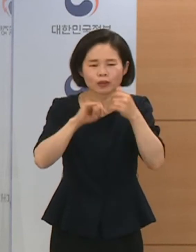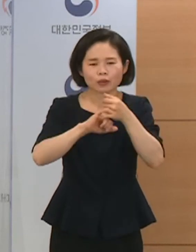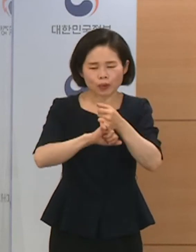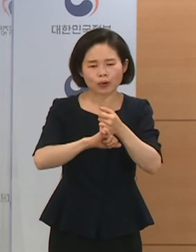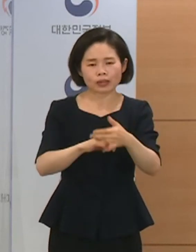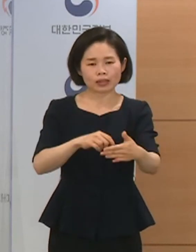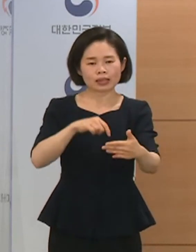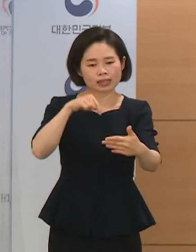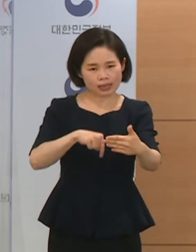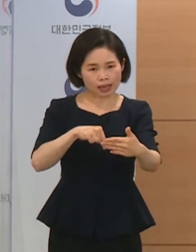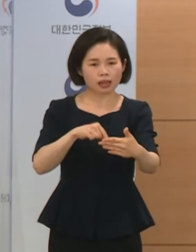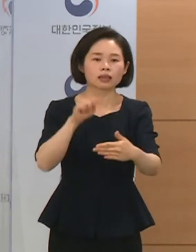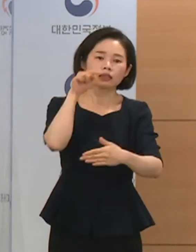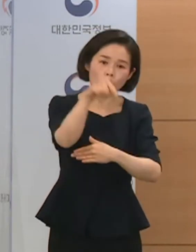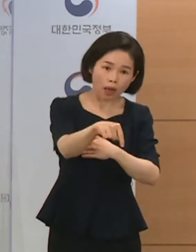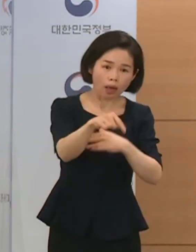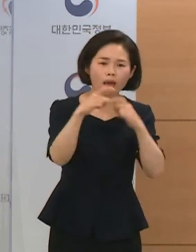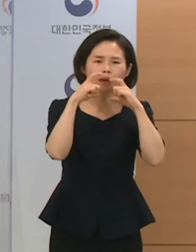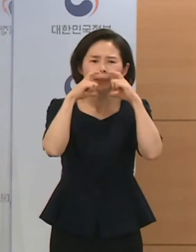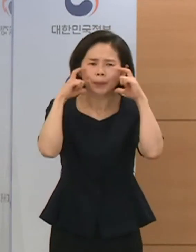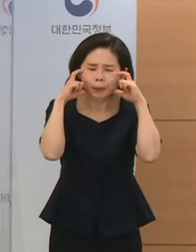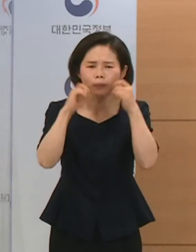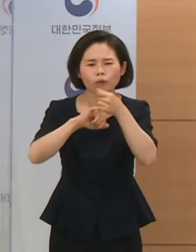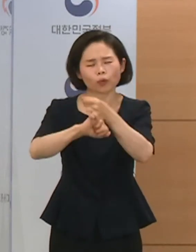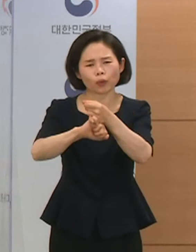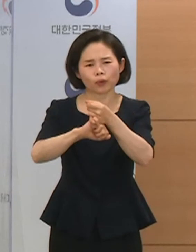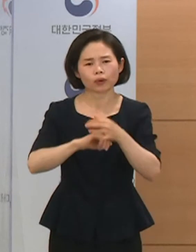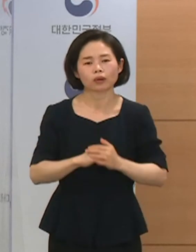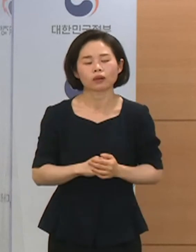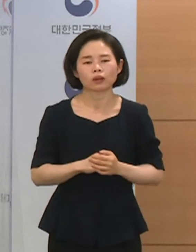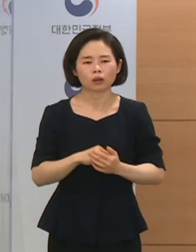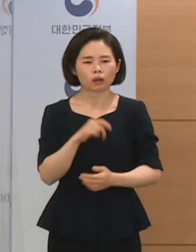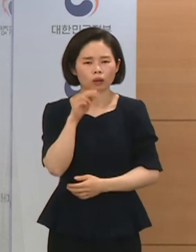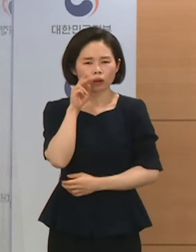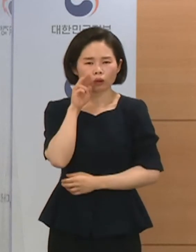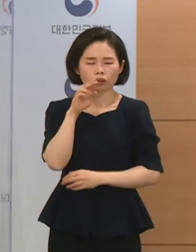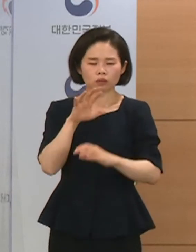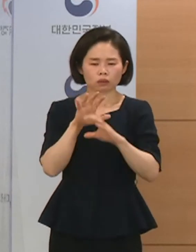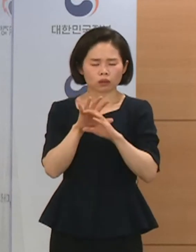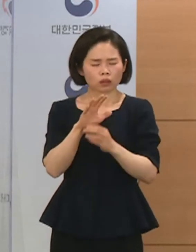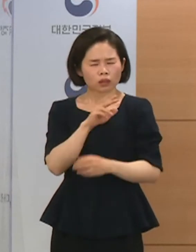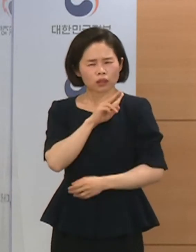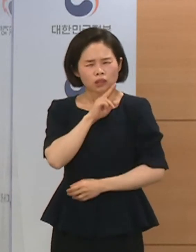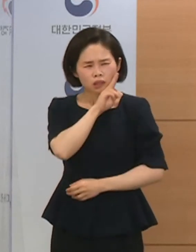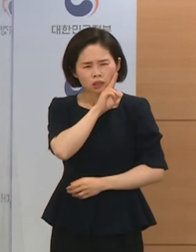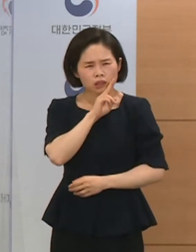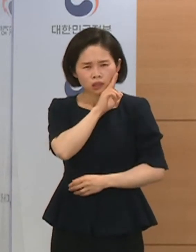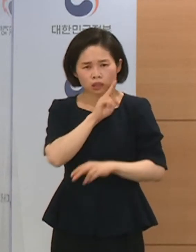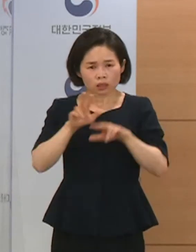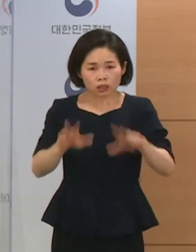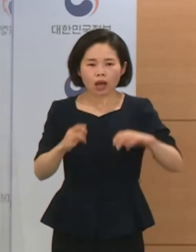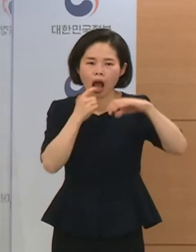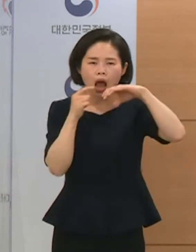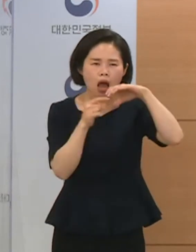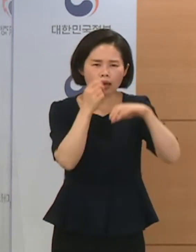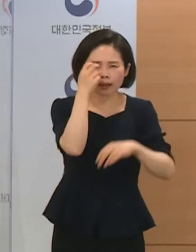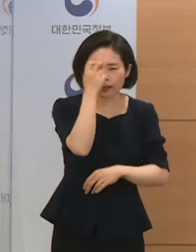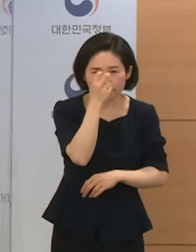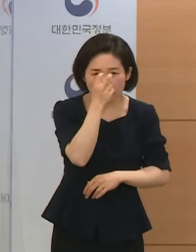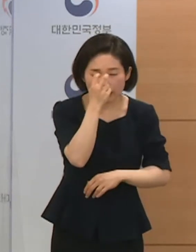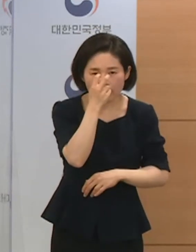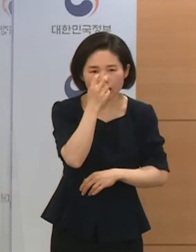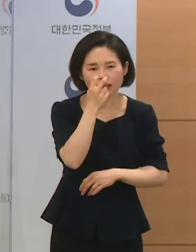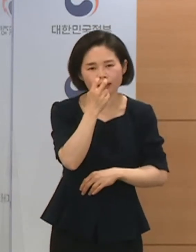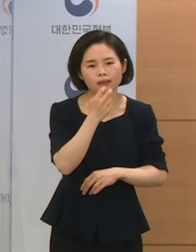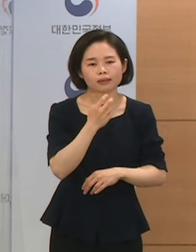그리고 실외에서도 철저히 마스크를 착용해 주시고 조금이라도 의심되는 증상이 있으시면 즉시 검사를 받아서